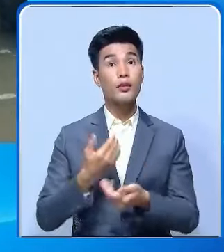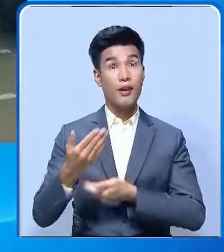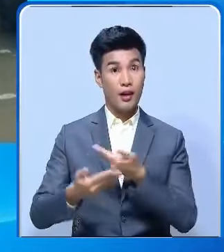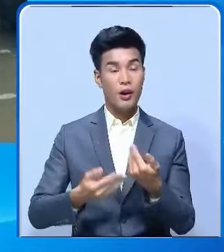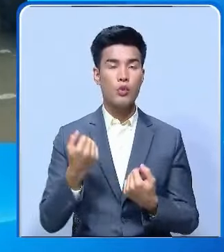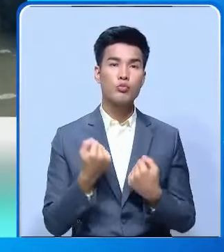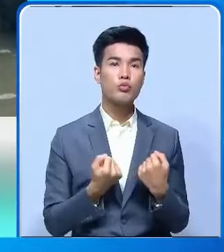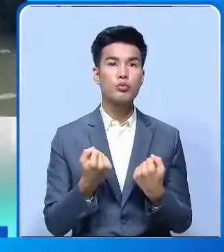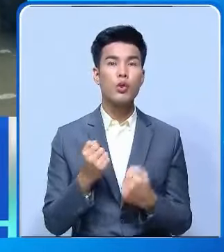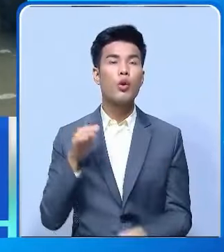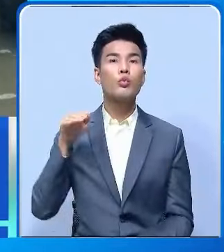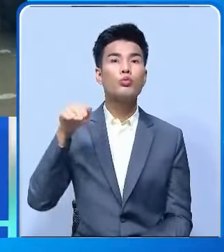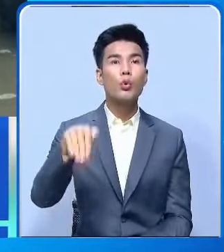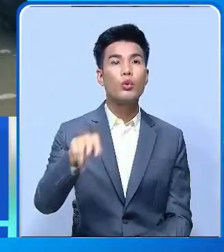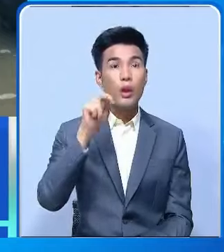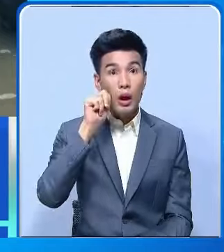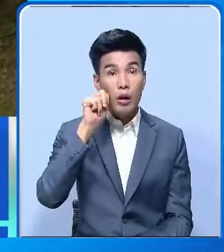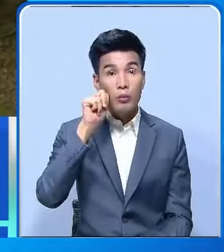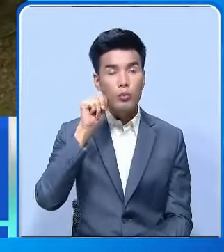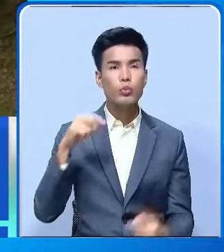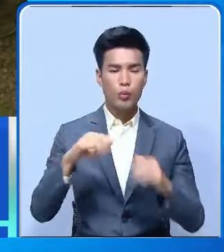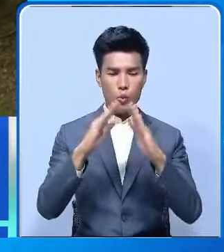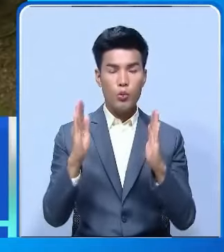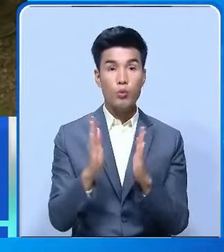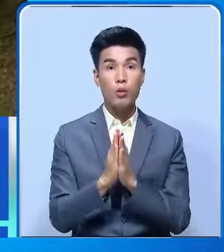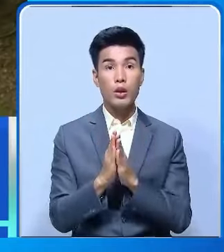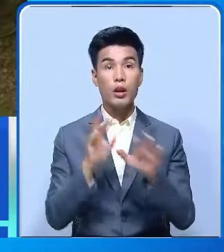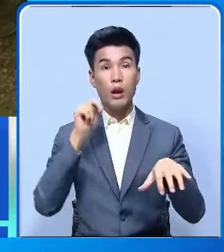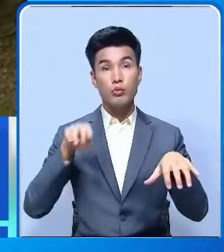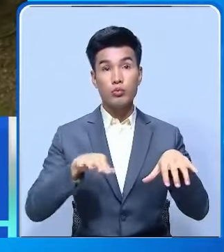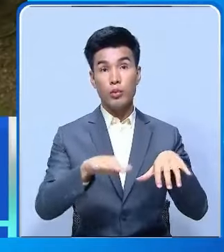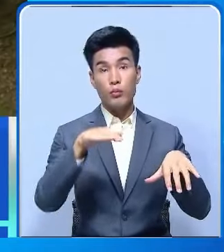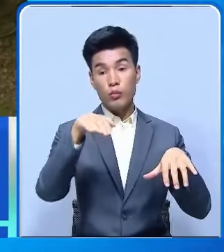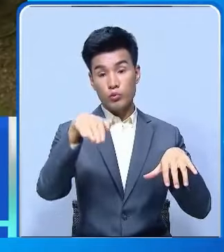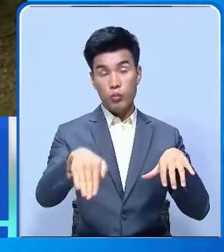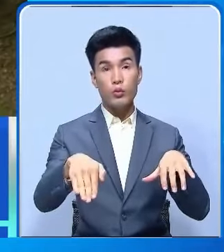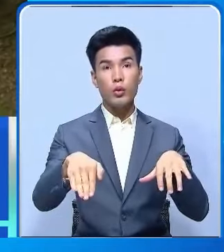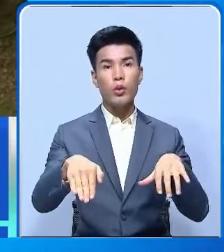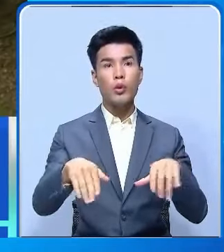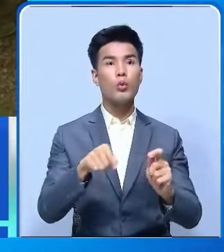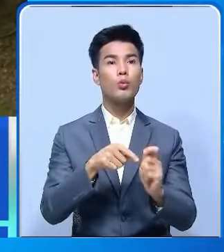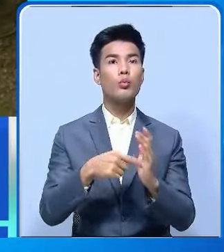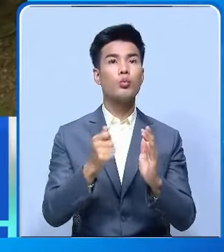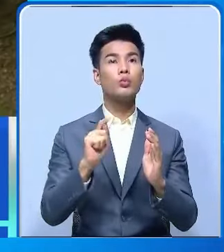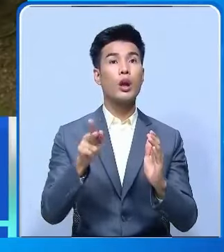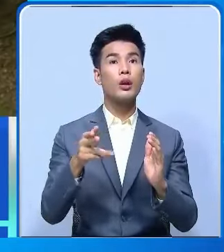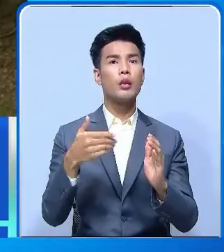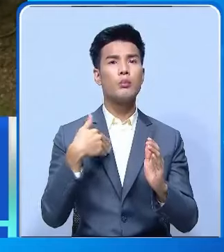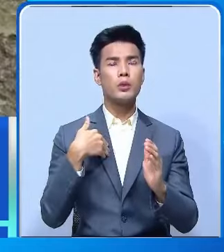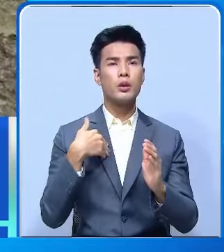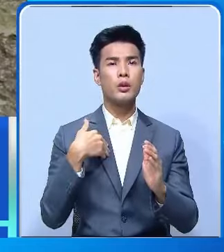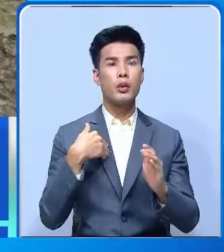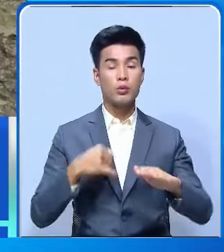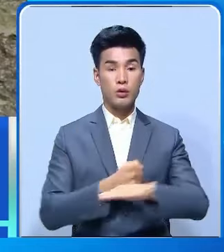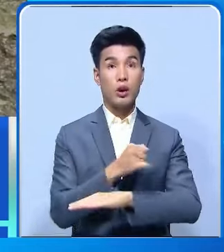บะตกลงไปในสระน้ำหน้าวัดห้วยขานางอำเภอหนองฉางจังหวัดอุทัยธานีคือตรงนี้มันมีพื้นที่กว่า2